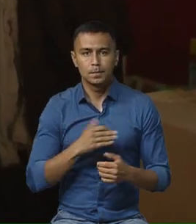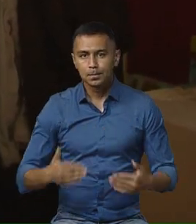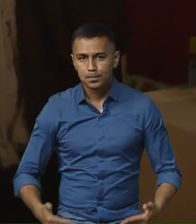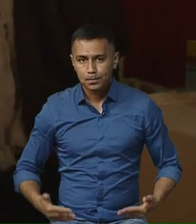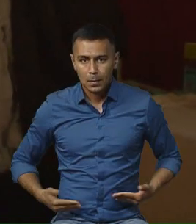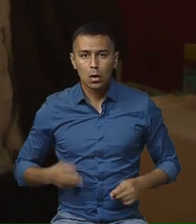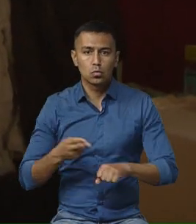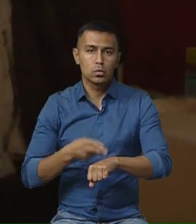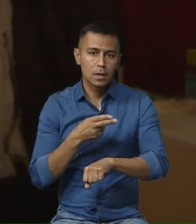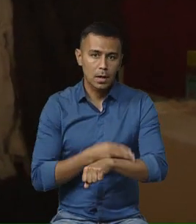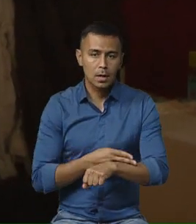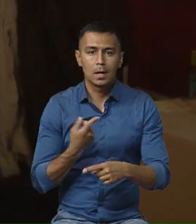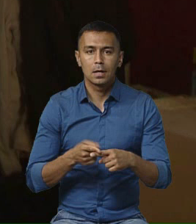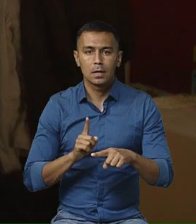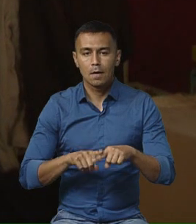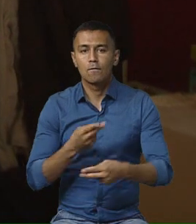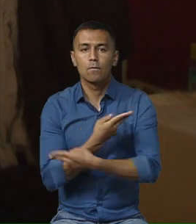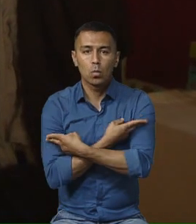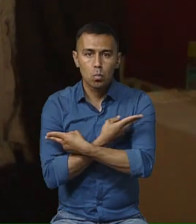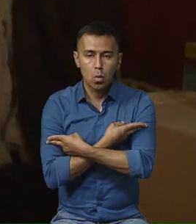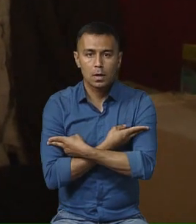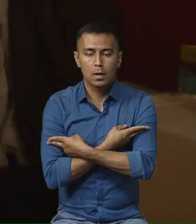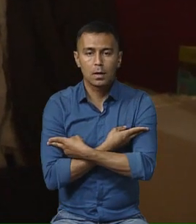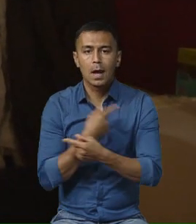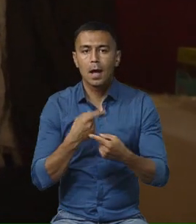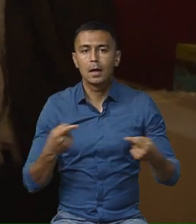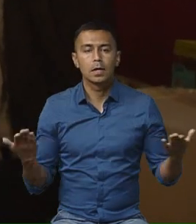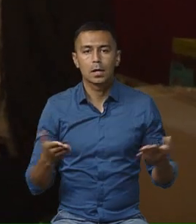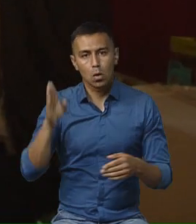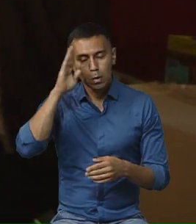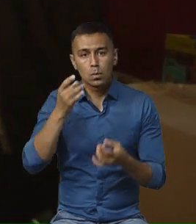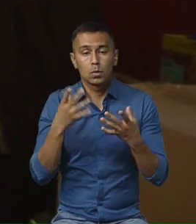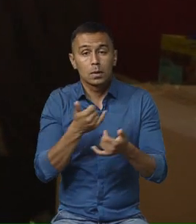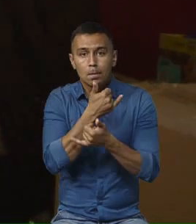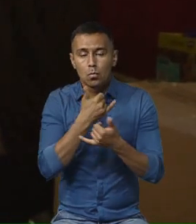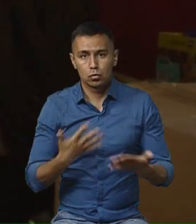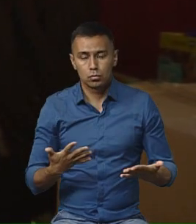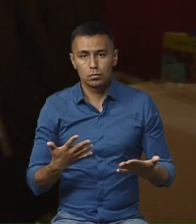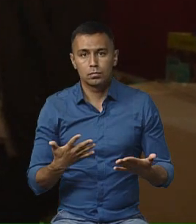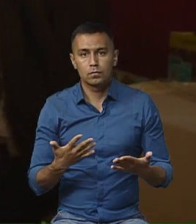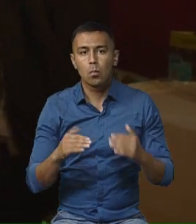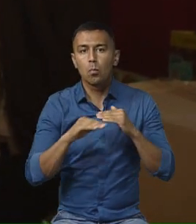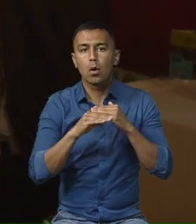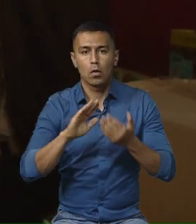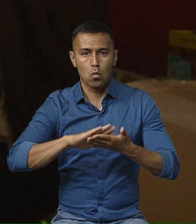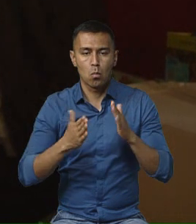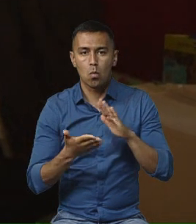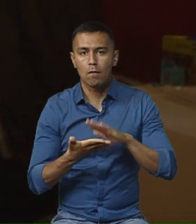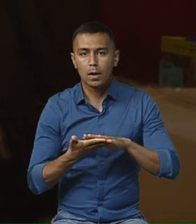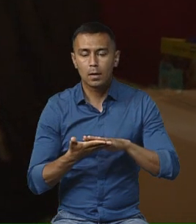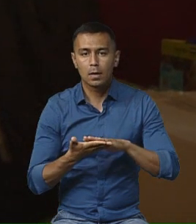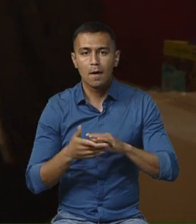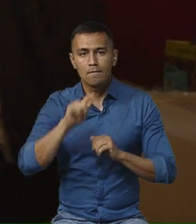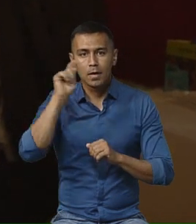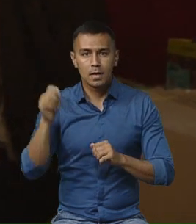носки, труси – це футболки. Речі, які хлопці просто не можуть в польових умовах, в умовах